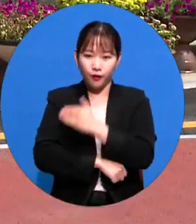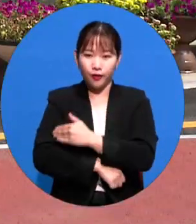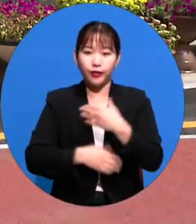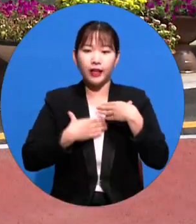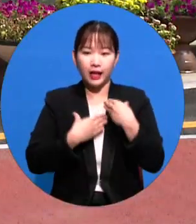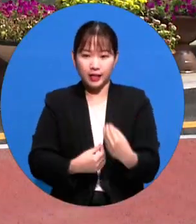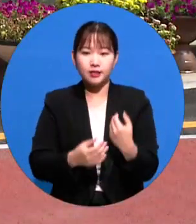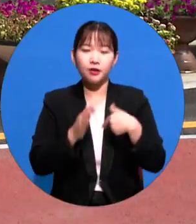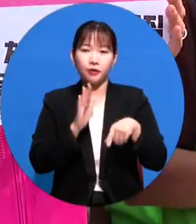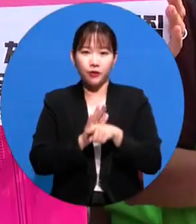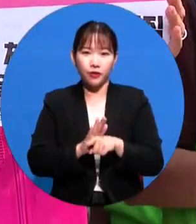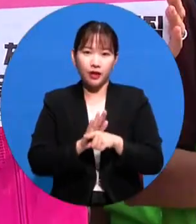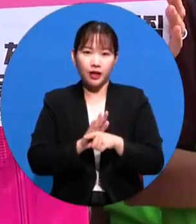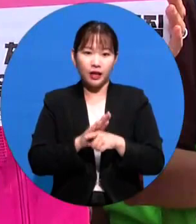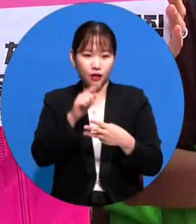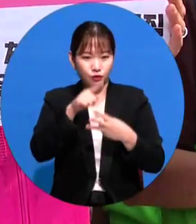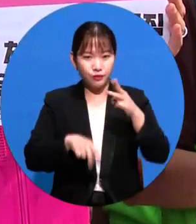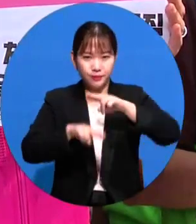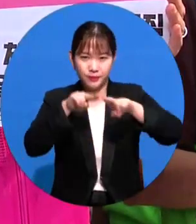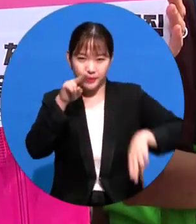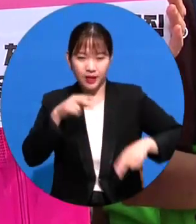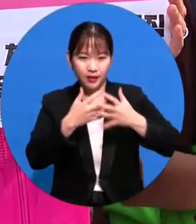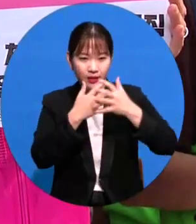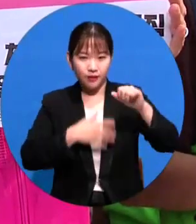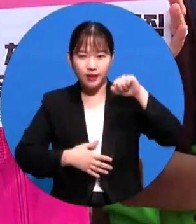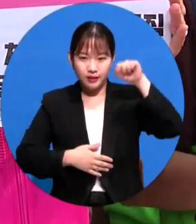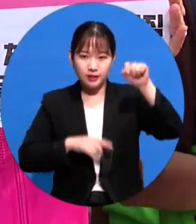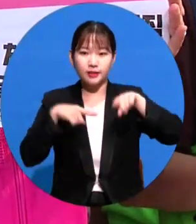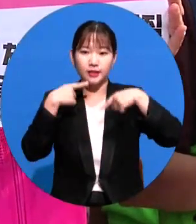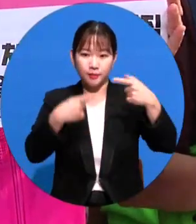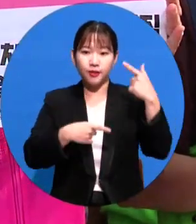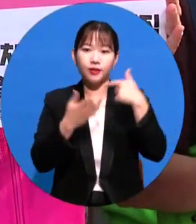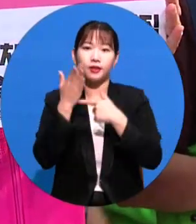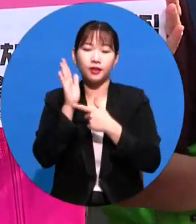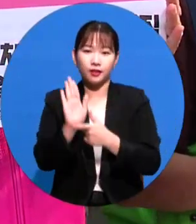등을 위해 정권 퇴진 총궐기 대회에 참가할 것이라고 밝혔습니다.